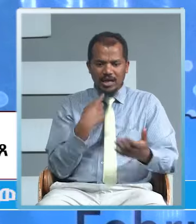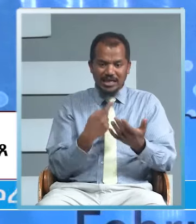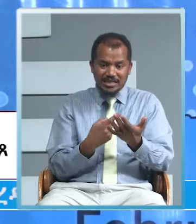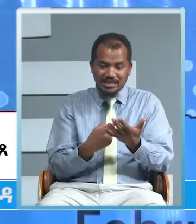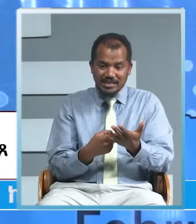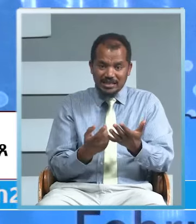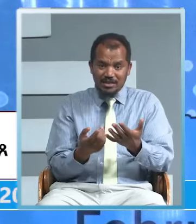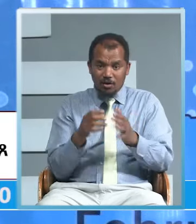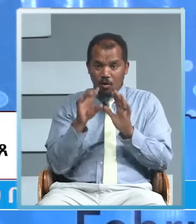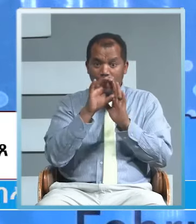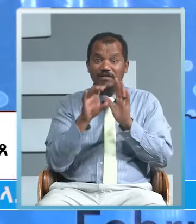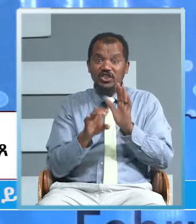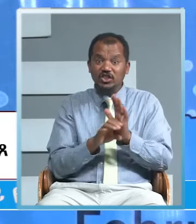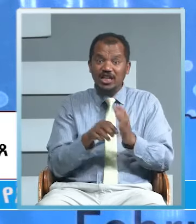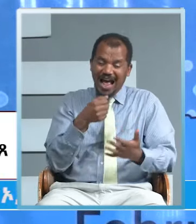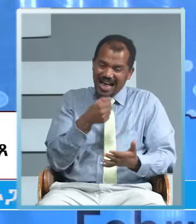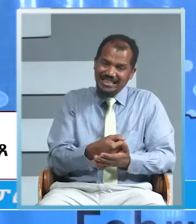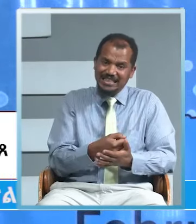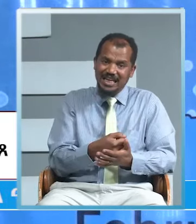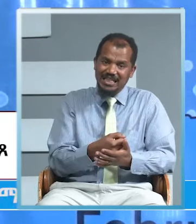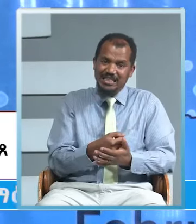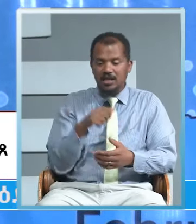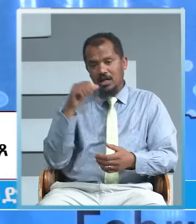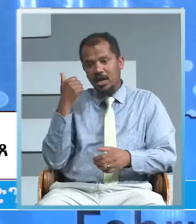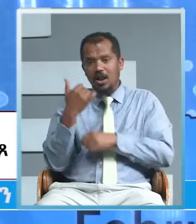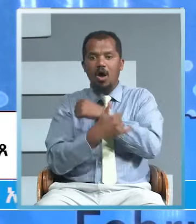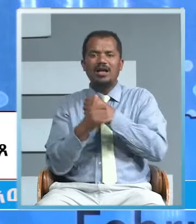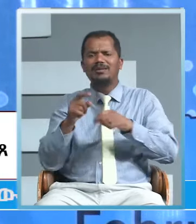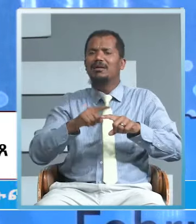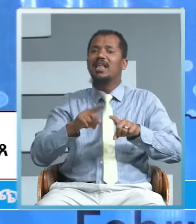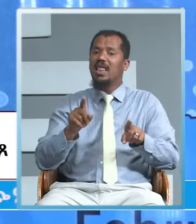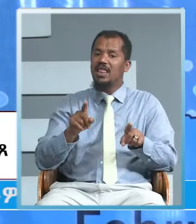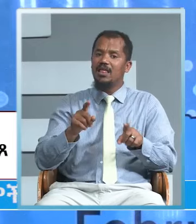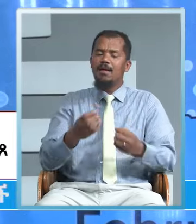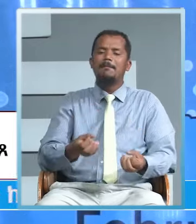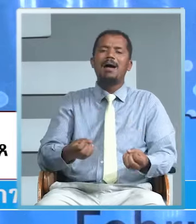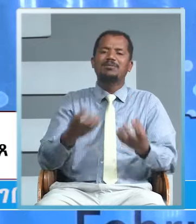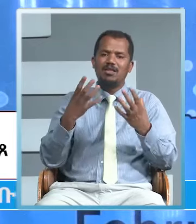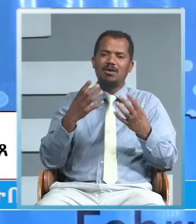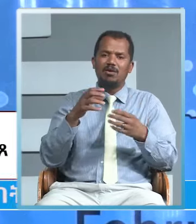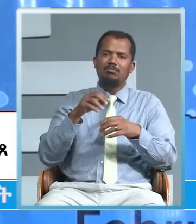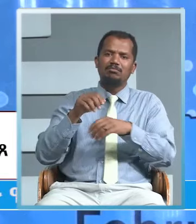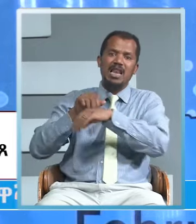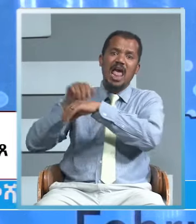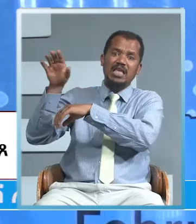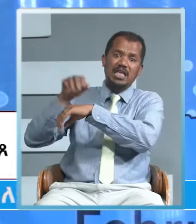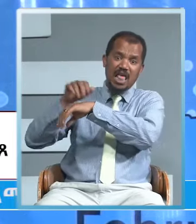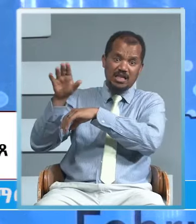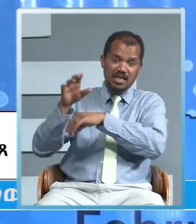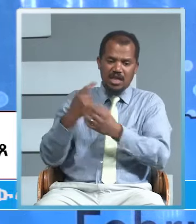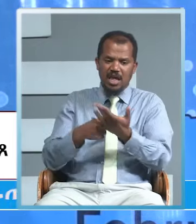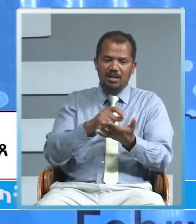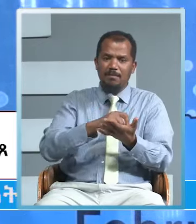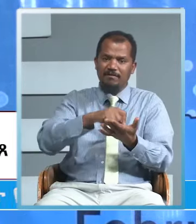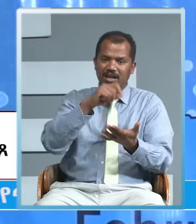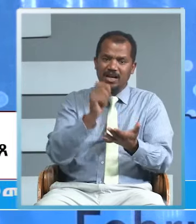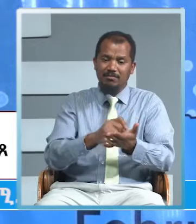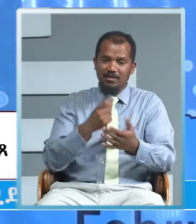እነዚህን ኮንቬንሽኖች አጽድቀን ነው ሌላው ሀገር በተለይ በአብዛኛው ላኪ ስለሆን ይሄን